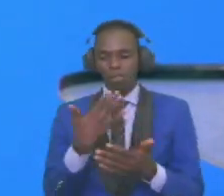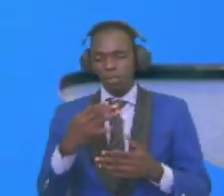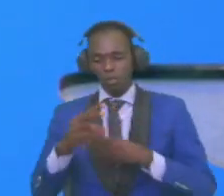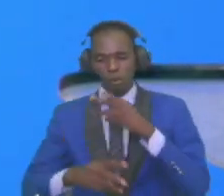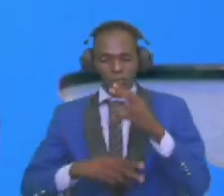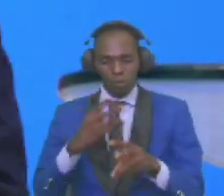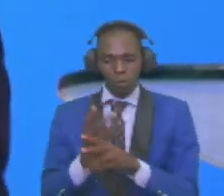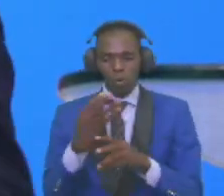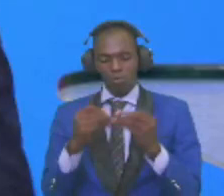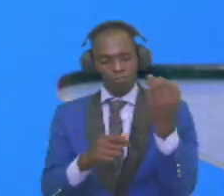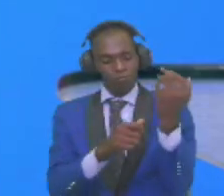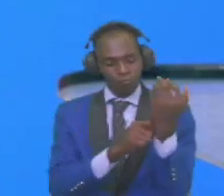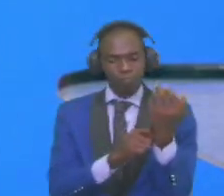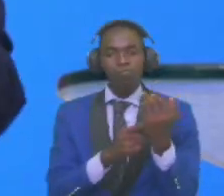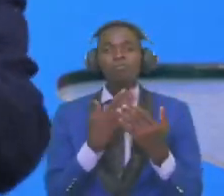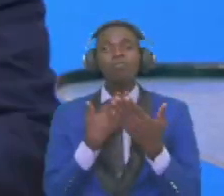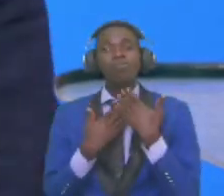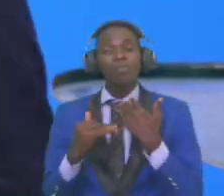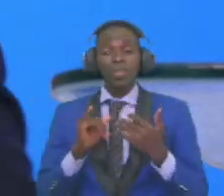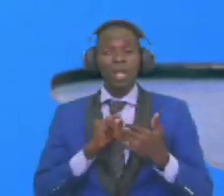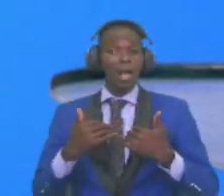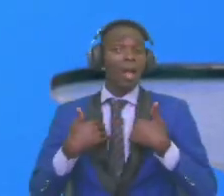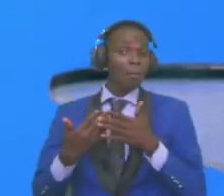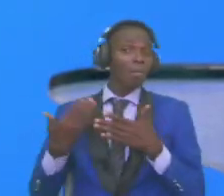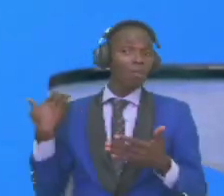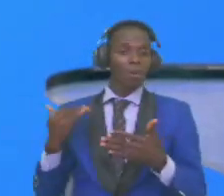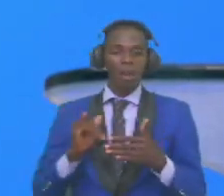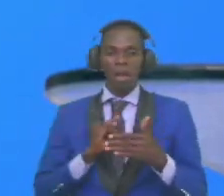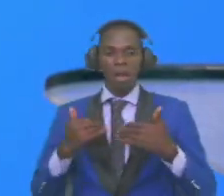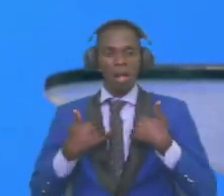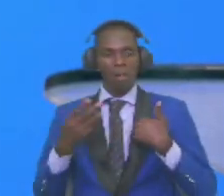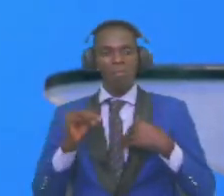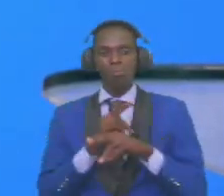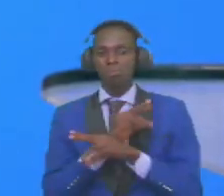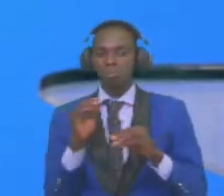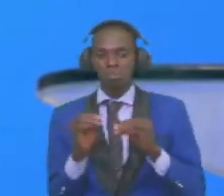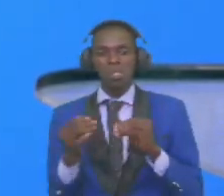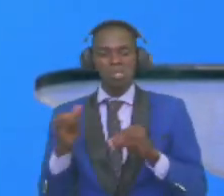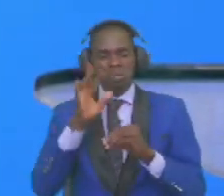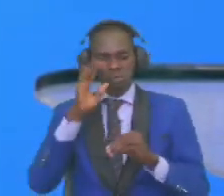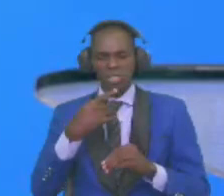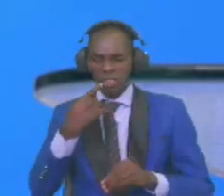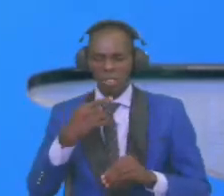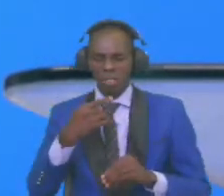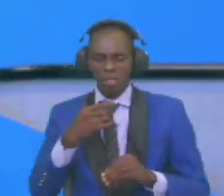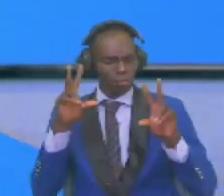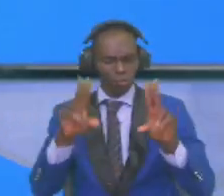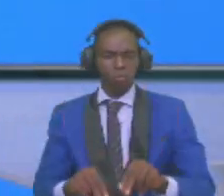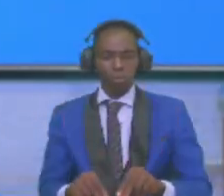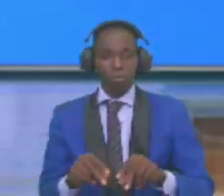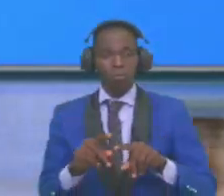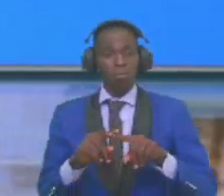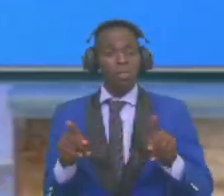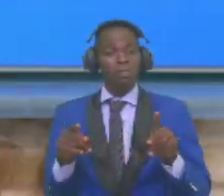choses du monde de la chaire jeu que je faisais là je le fais plus là et voix dit non mais